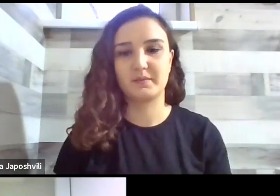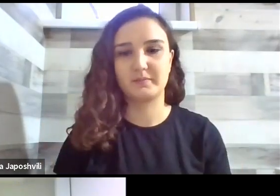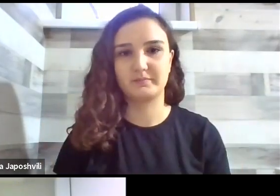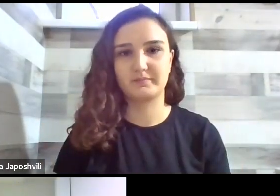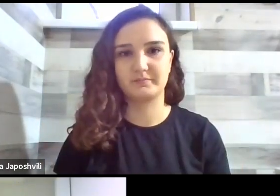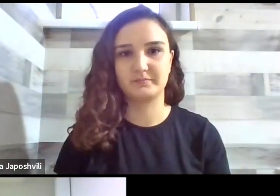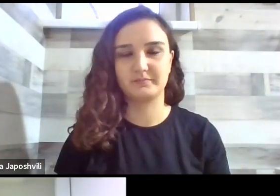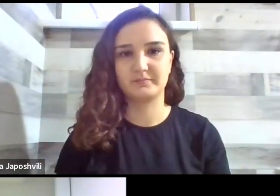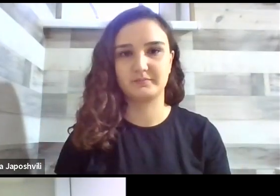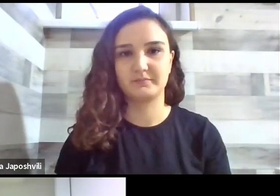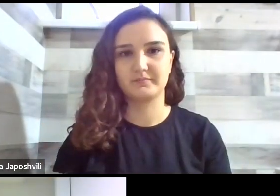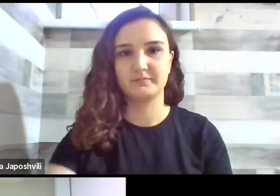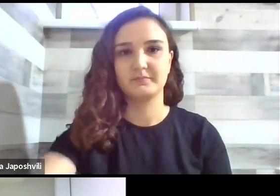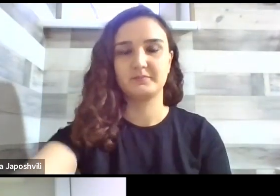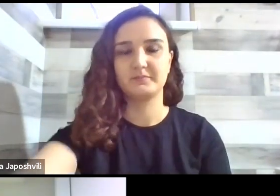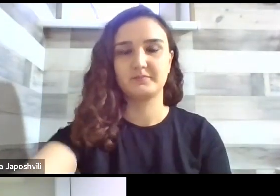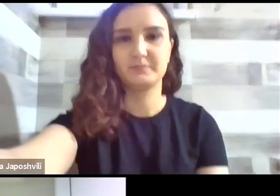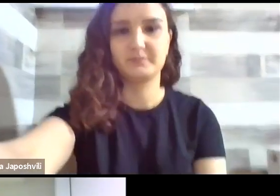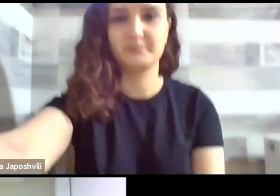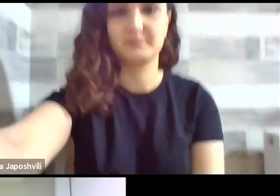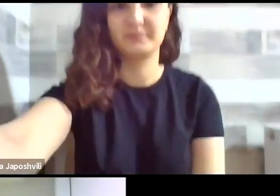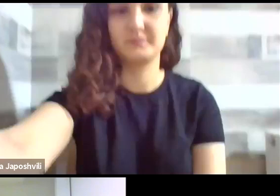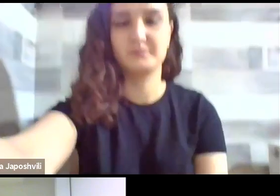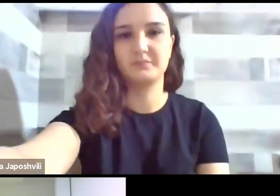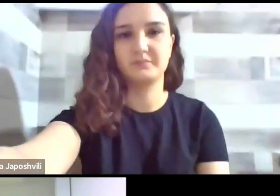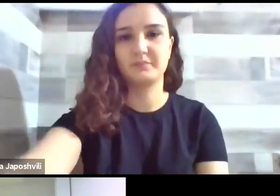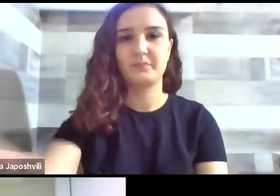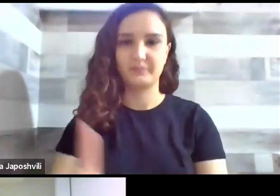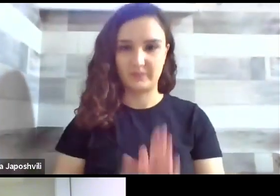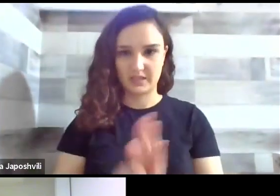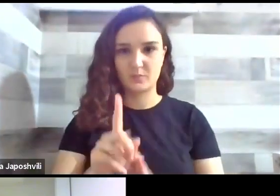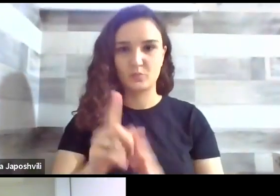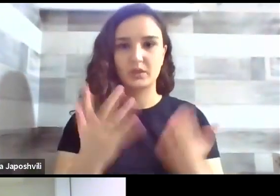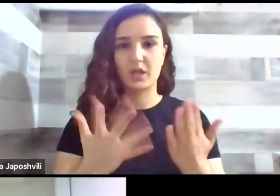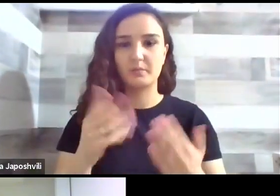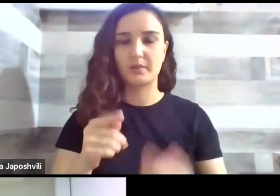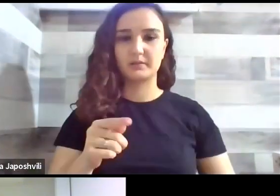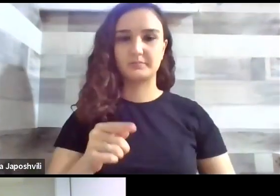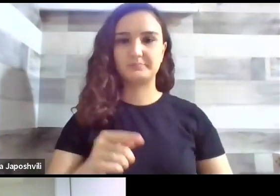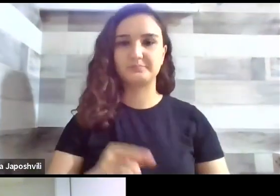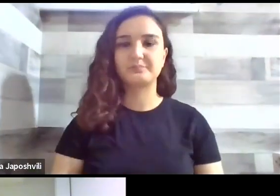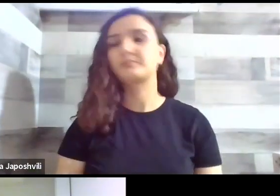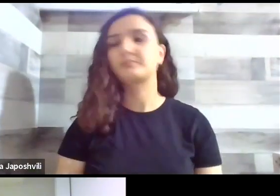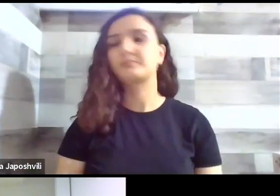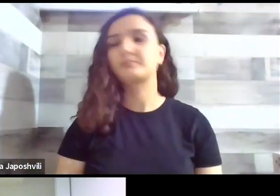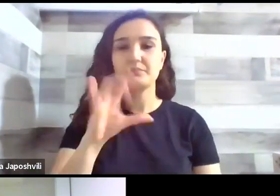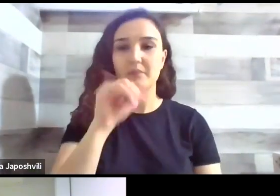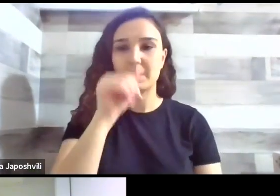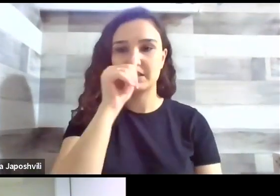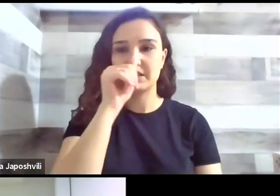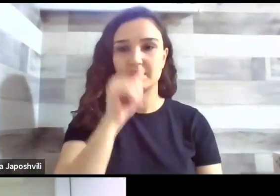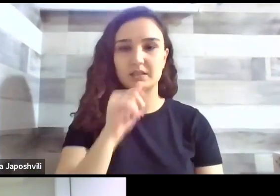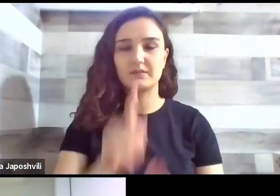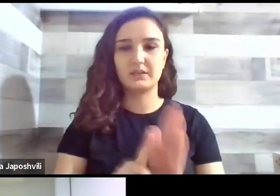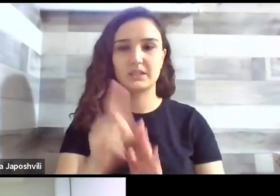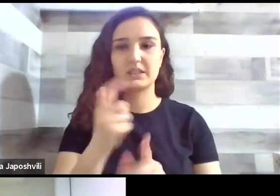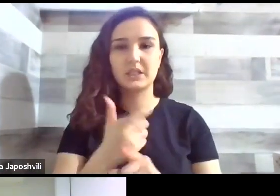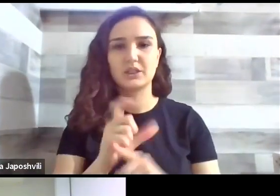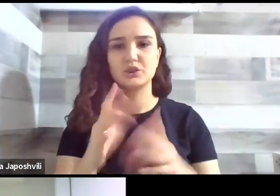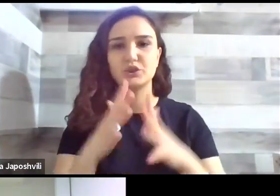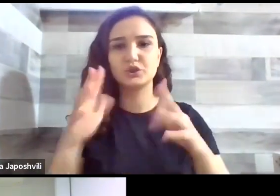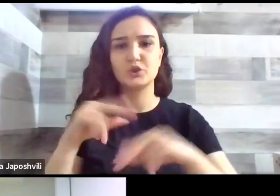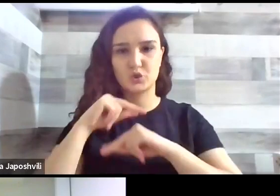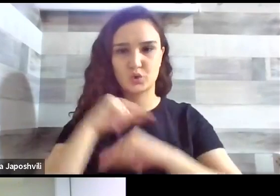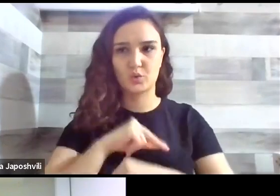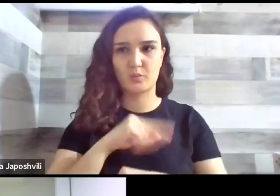რომ მაიამ მთელი ეს პერიოდი დაწყებული ალბათ მაისის თვიდან ძალიან დიდი შრომა